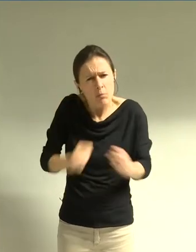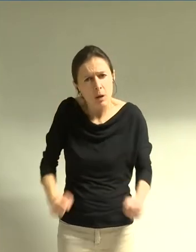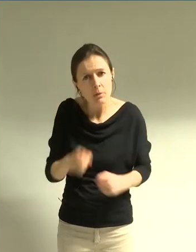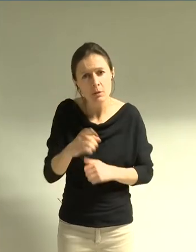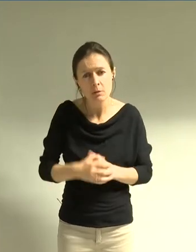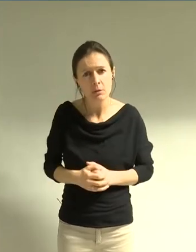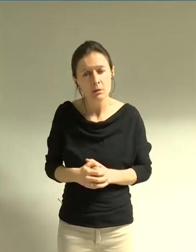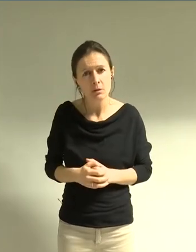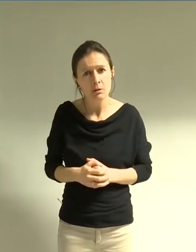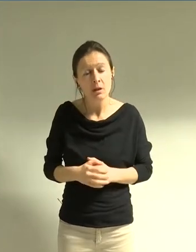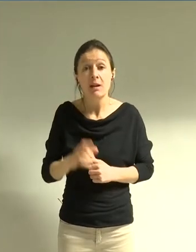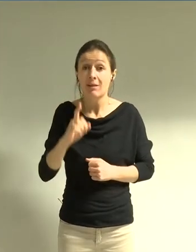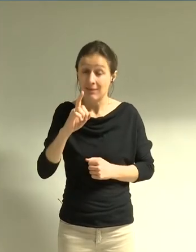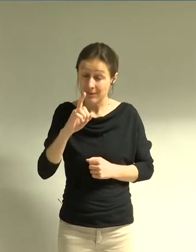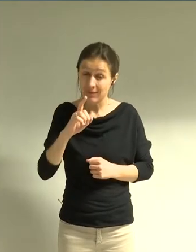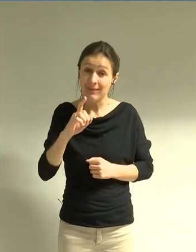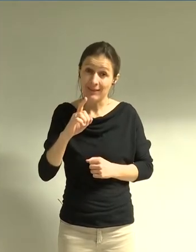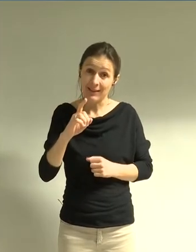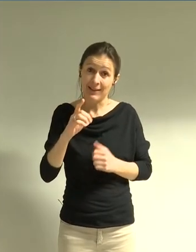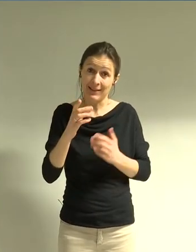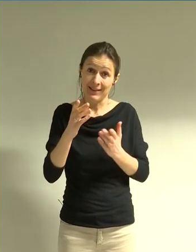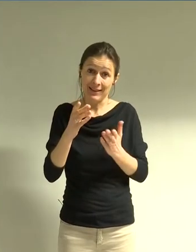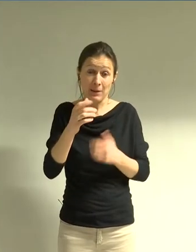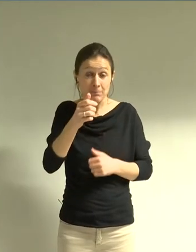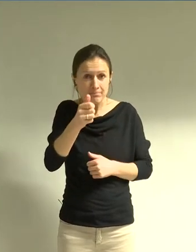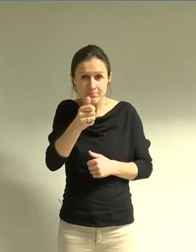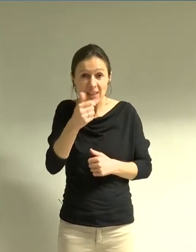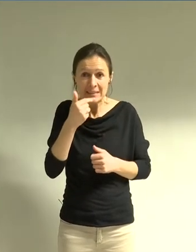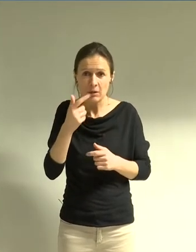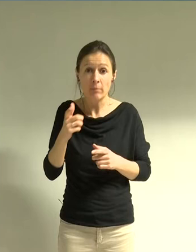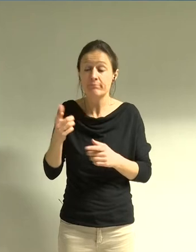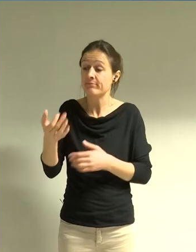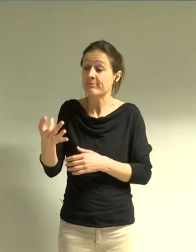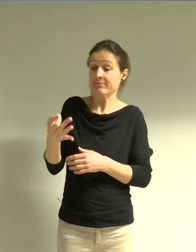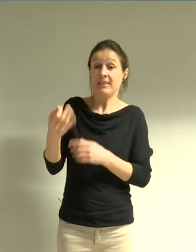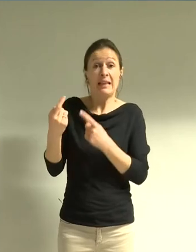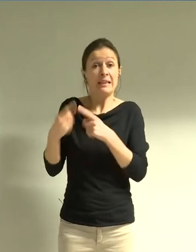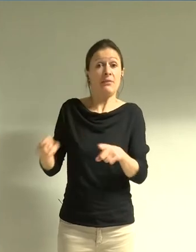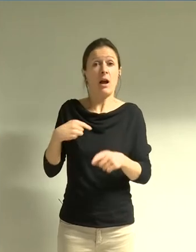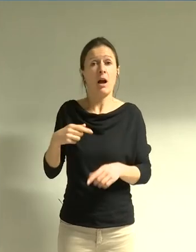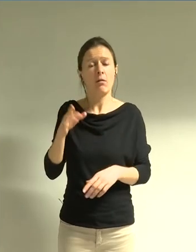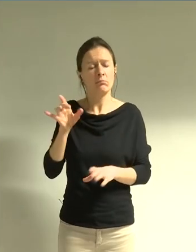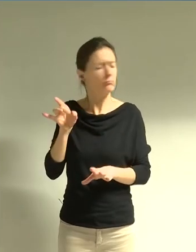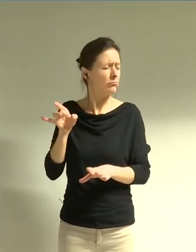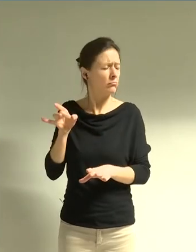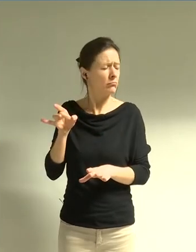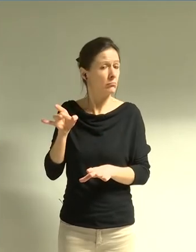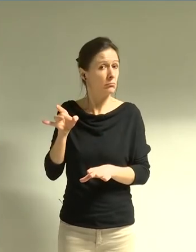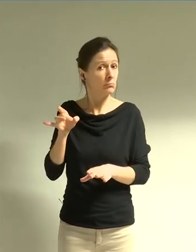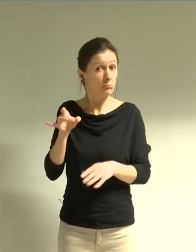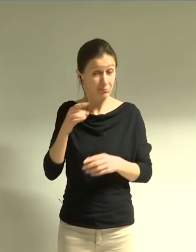définition n'est même pas vous même et donc au style c'est l'homme sur la conduit donc à une démocratie participative